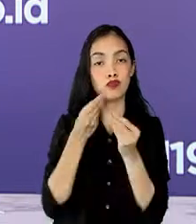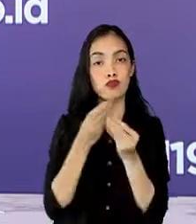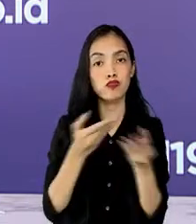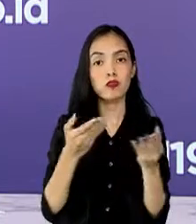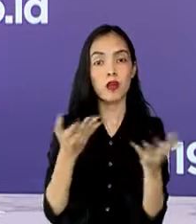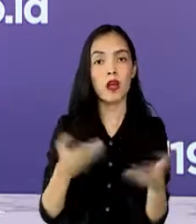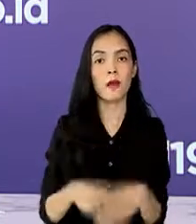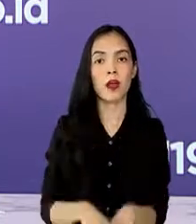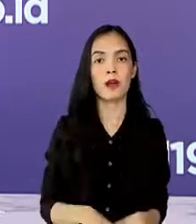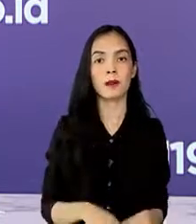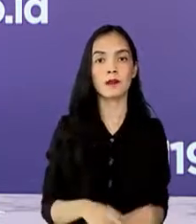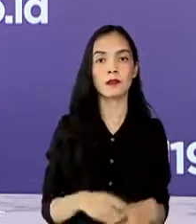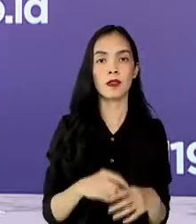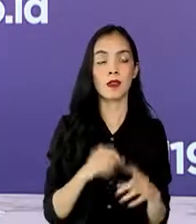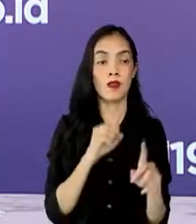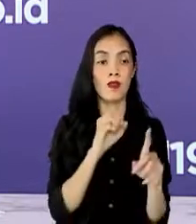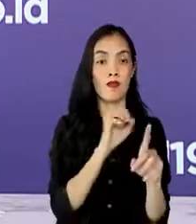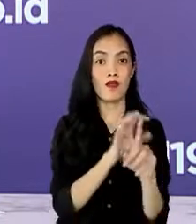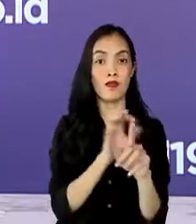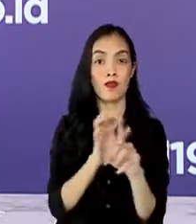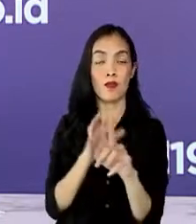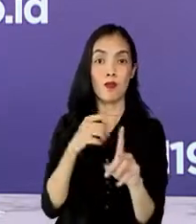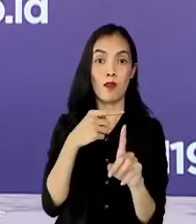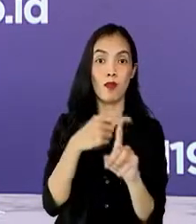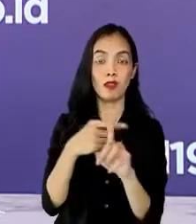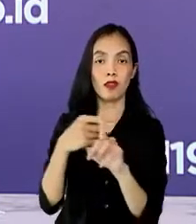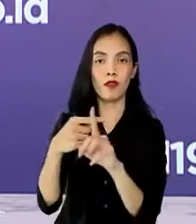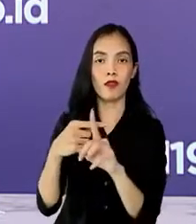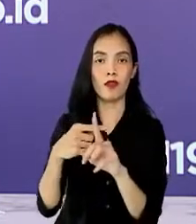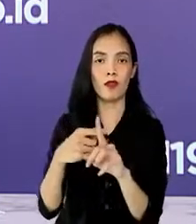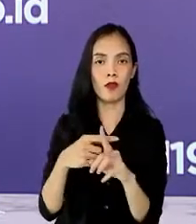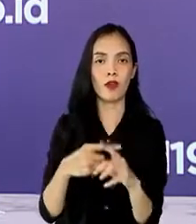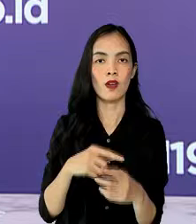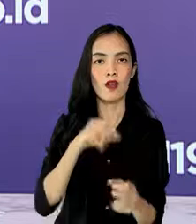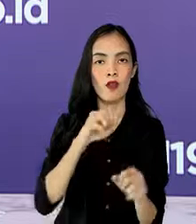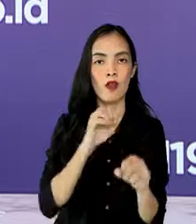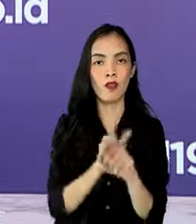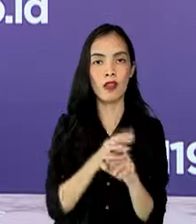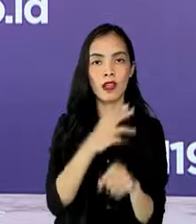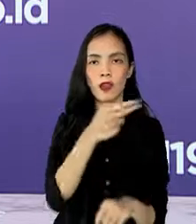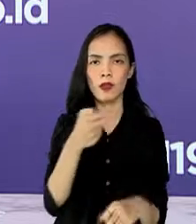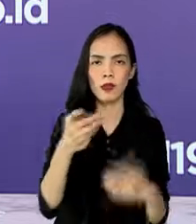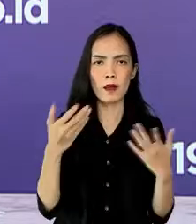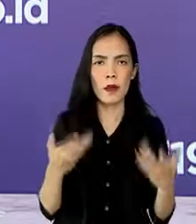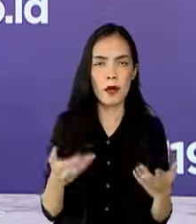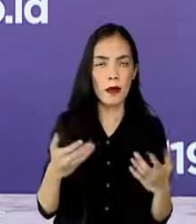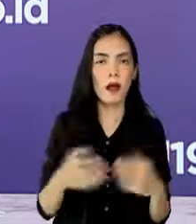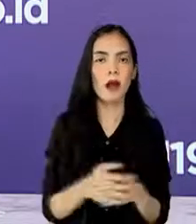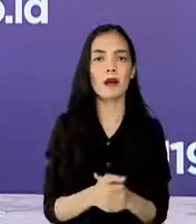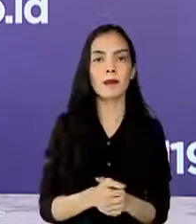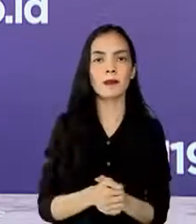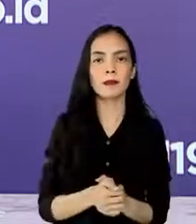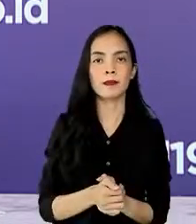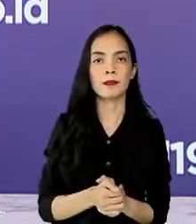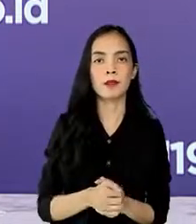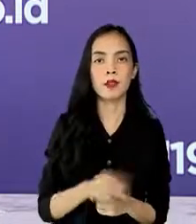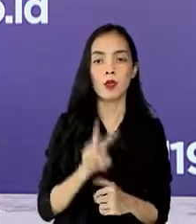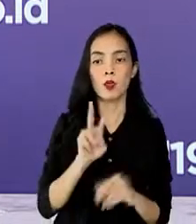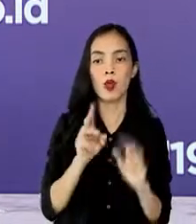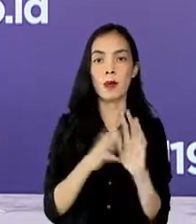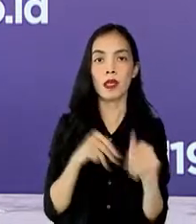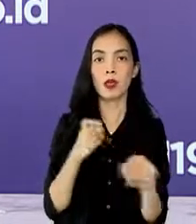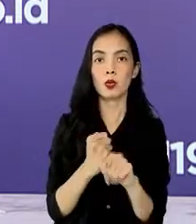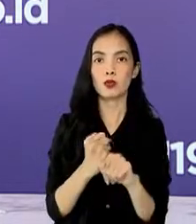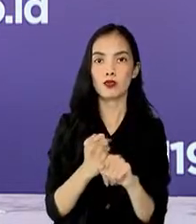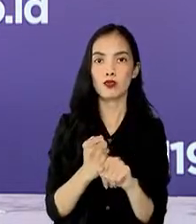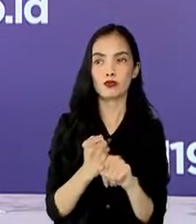terkait perkembangan kasus positif dan positif itir Rich 19 di Indonesia Hai selama dua